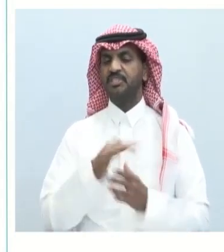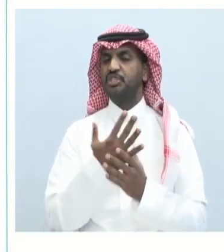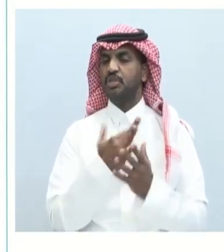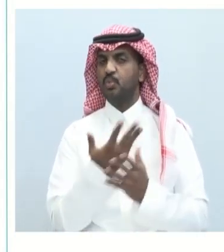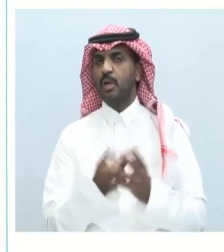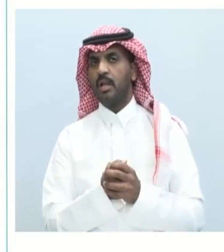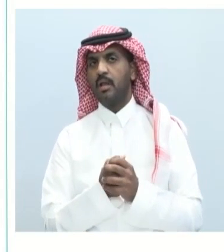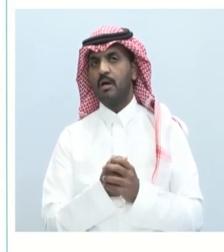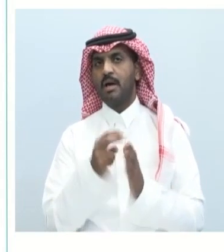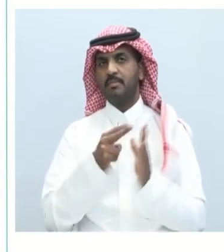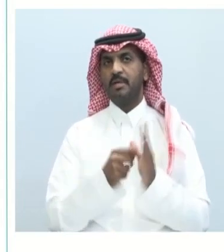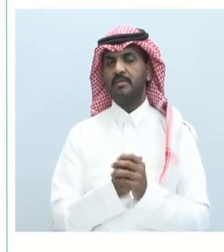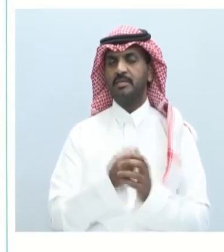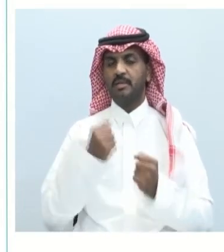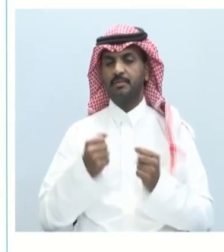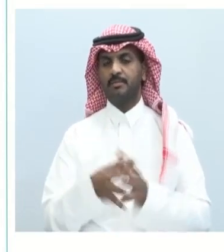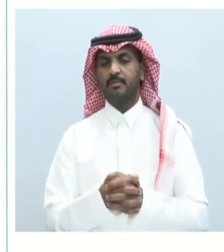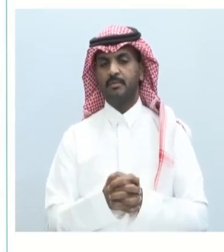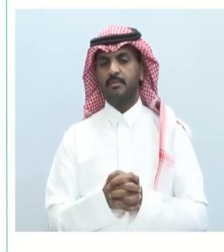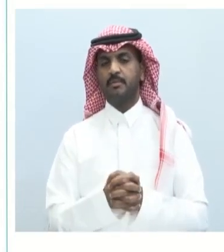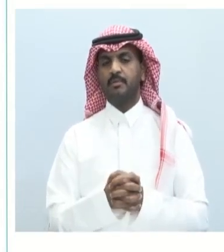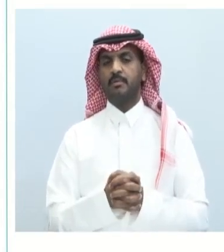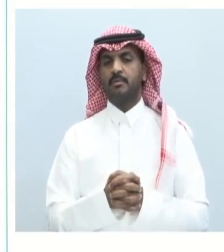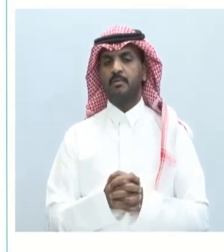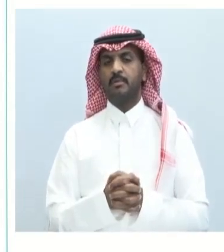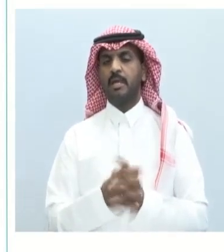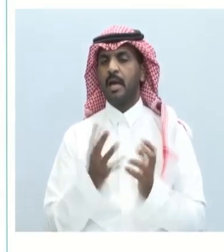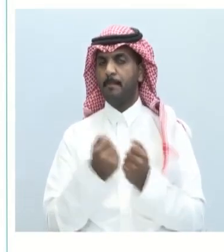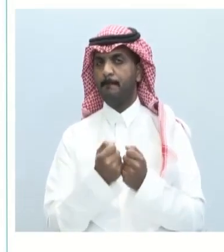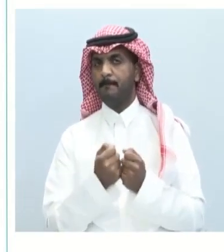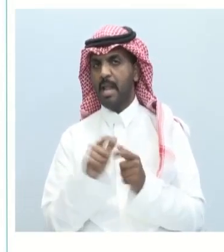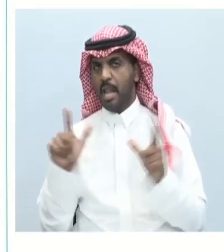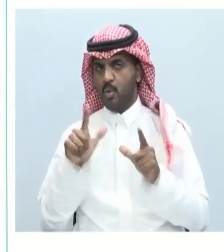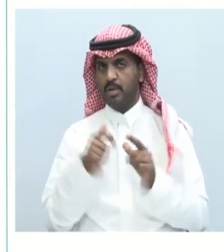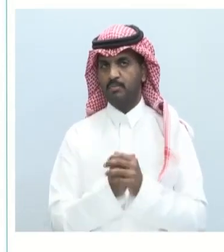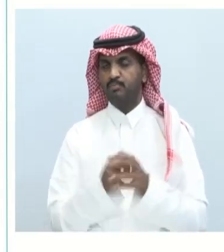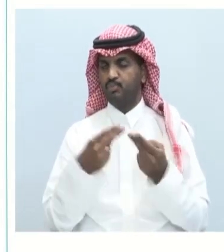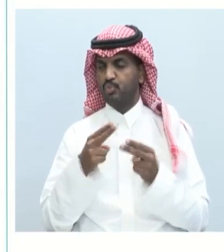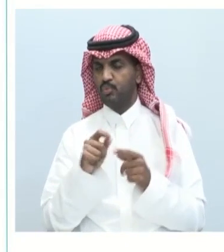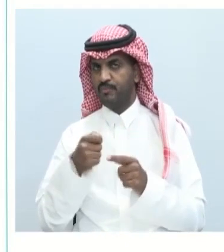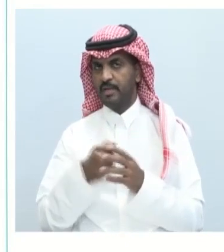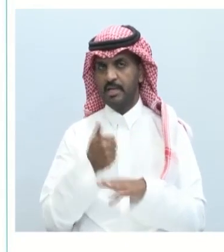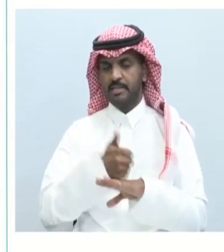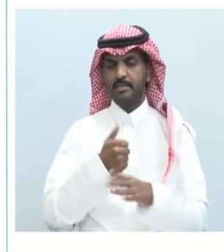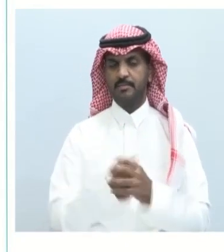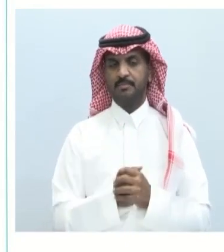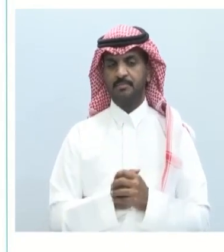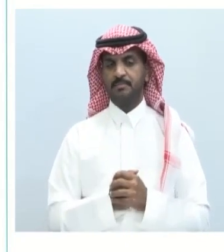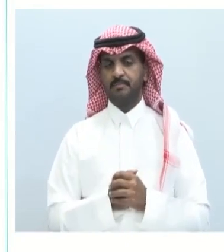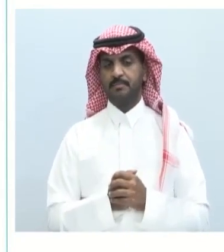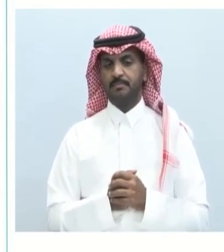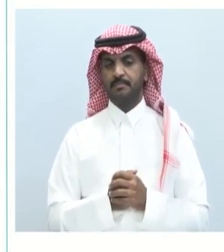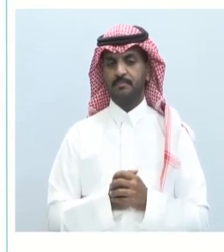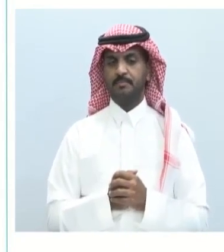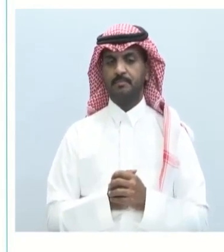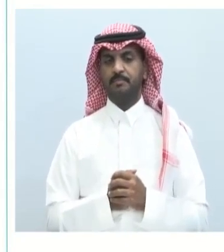الى قاعده بيانات مركبات يمكن ان يكون رقم اللوحه هو المفتاح الاساسي وذلك